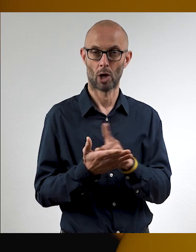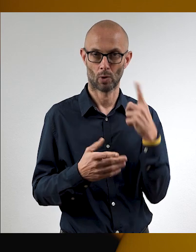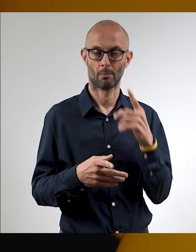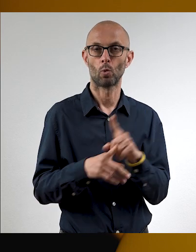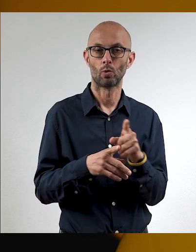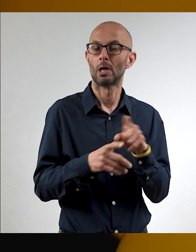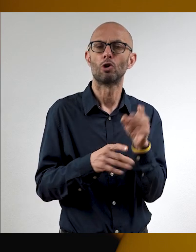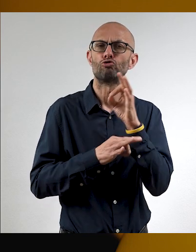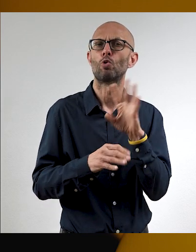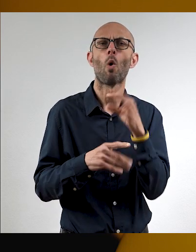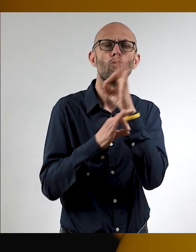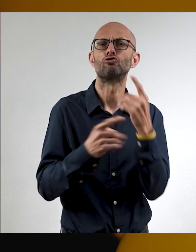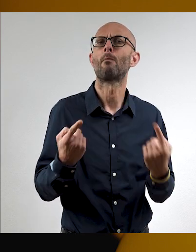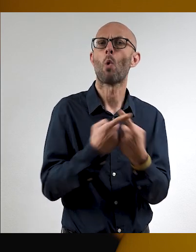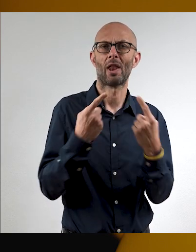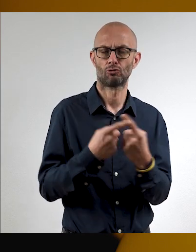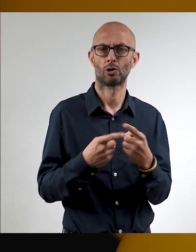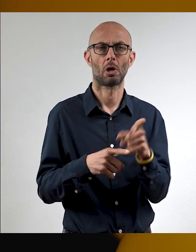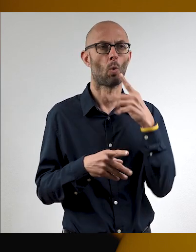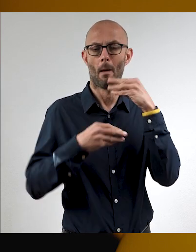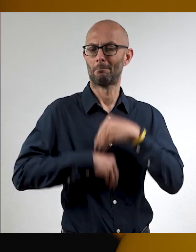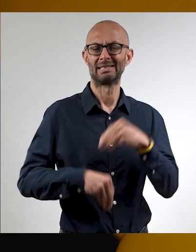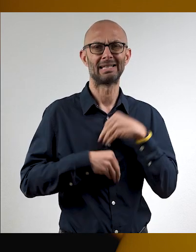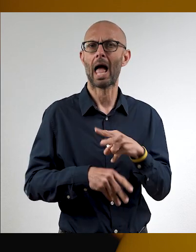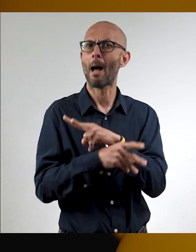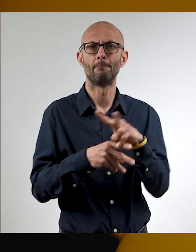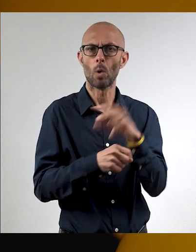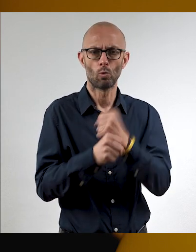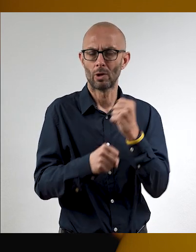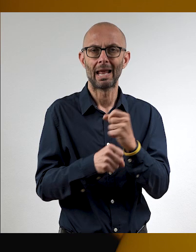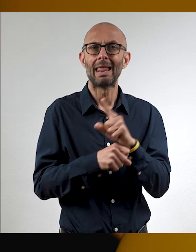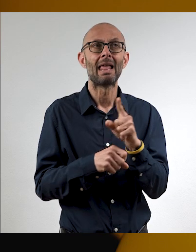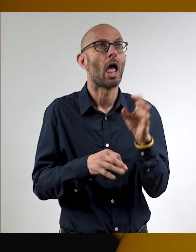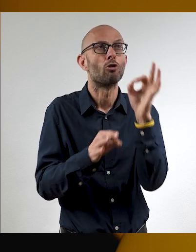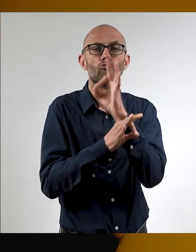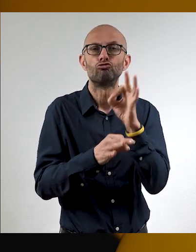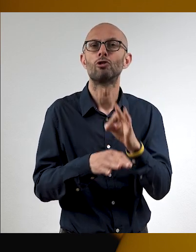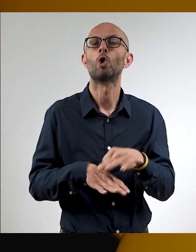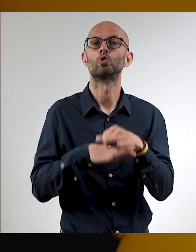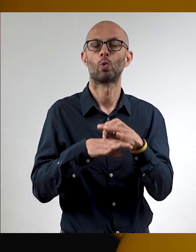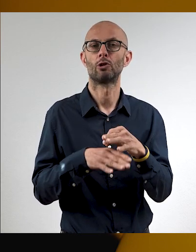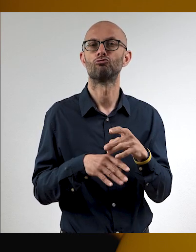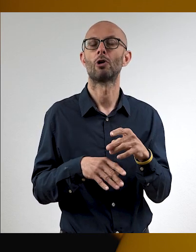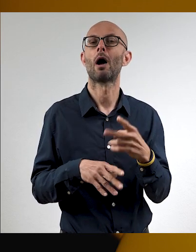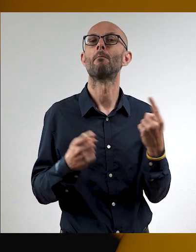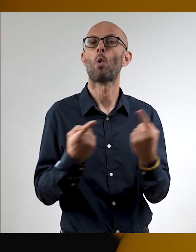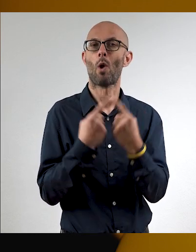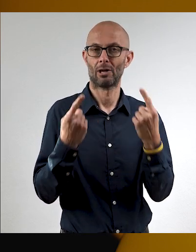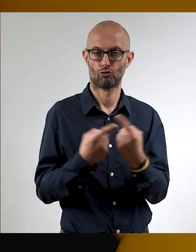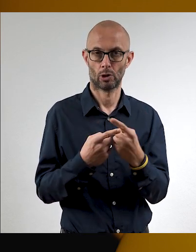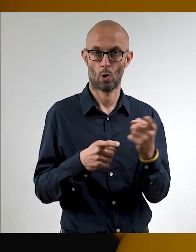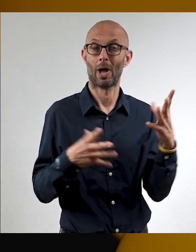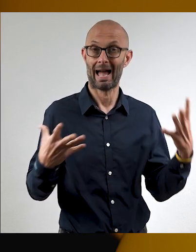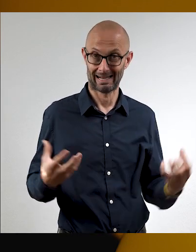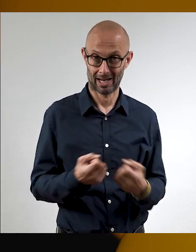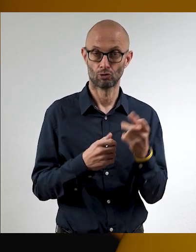bil ujet, tudi ni čutil nobene bolečine. Rekel je, psiha tako napolno dela, da dejansko ne čutiš bolečine. Ko so